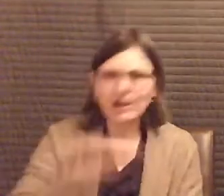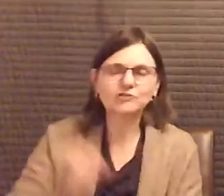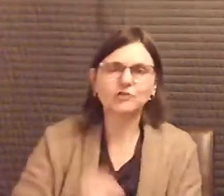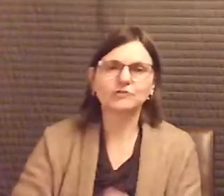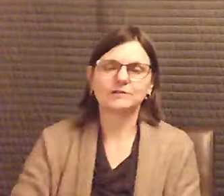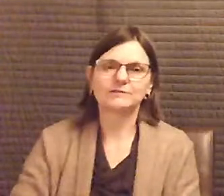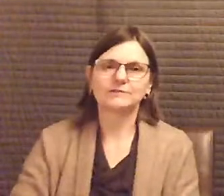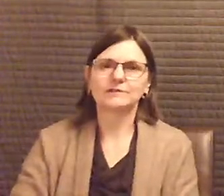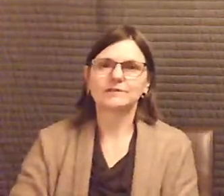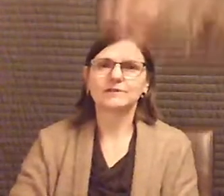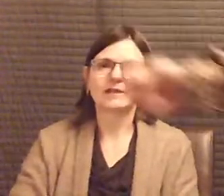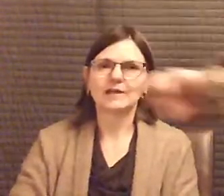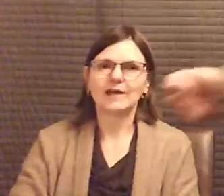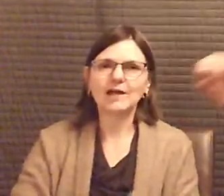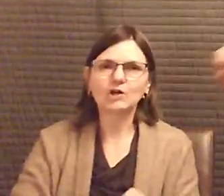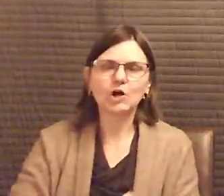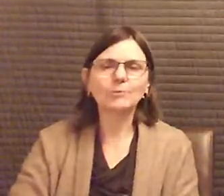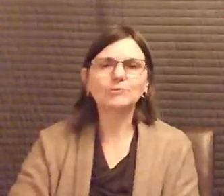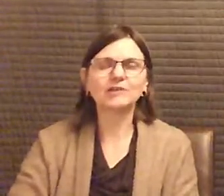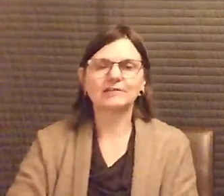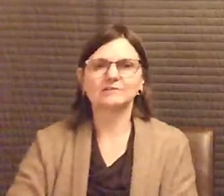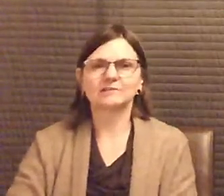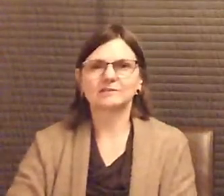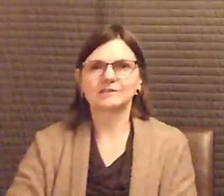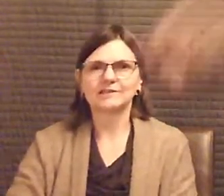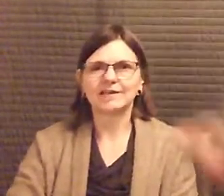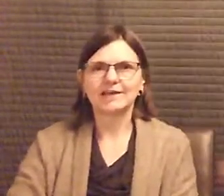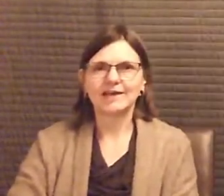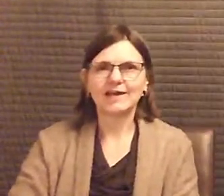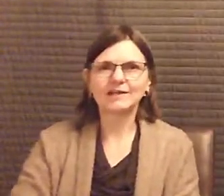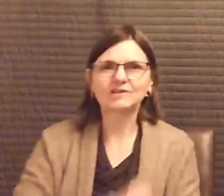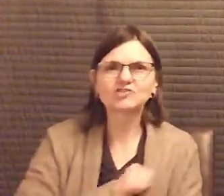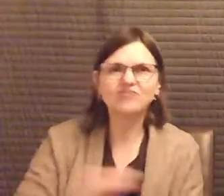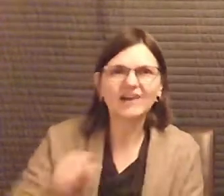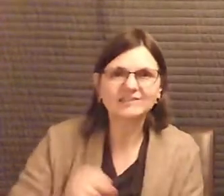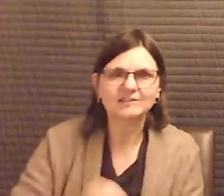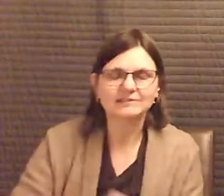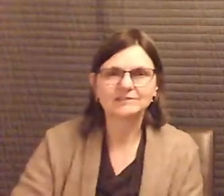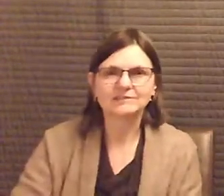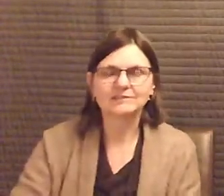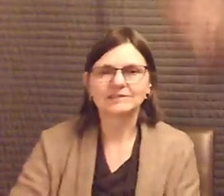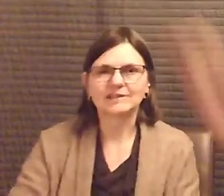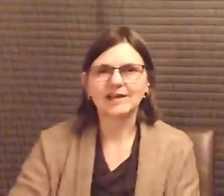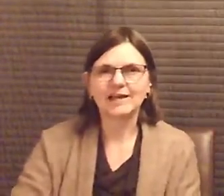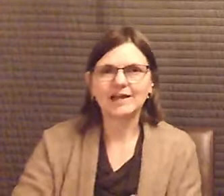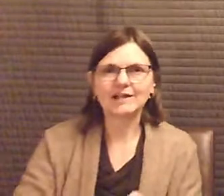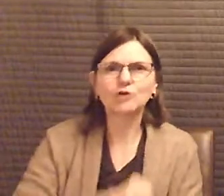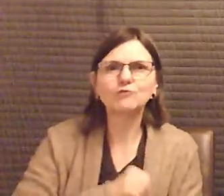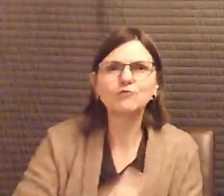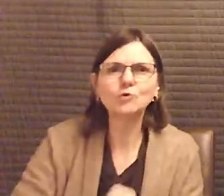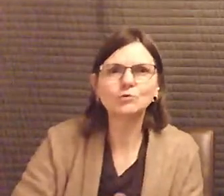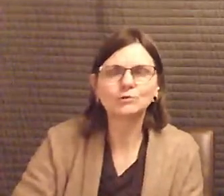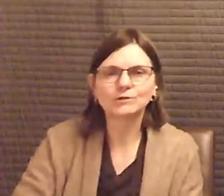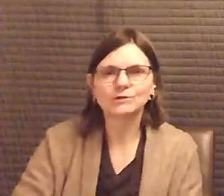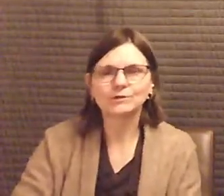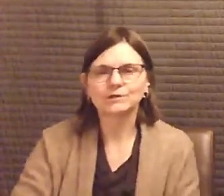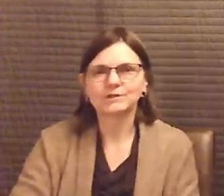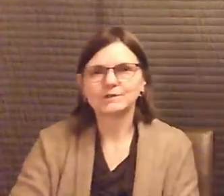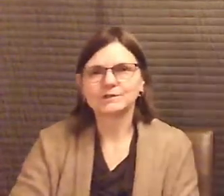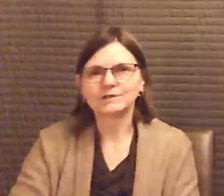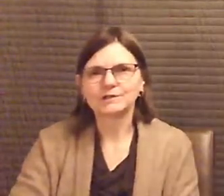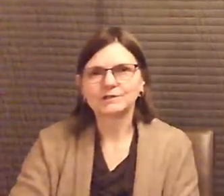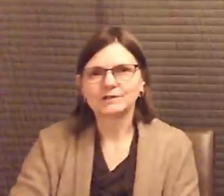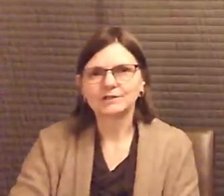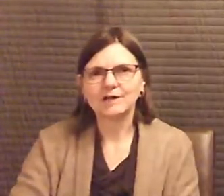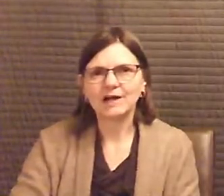tegenover alles over bonding havengebonden winkelen zakken zwak happy feeling dat gevoel had ik